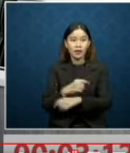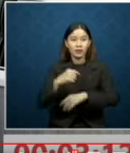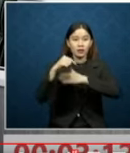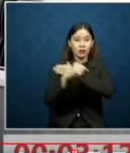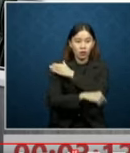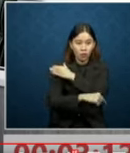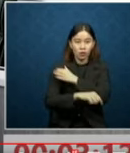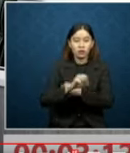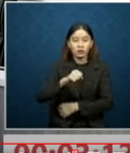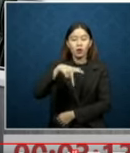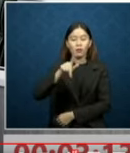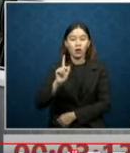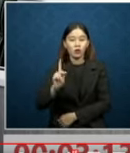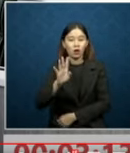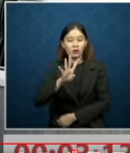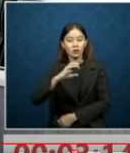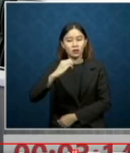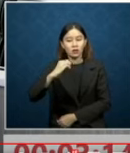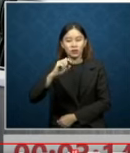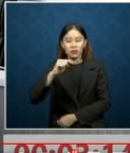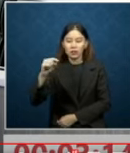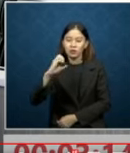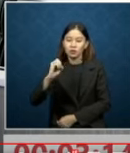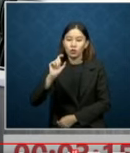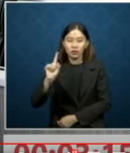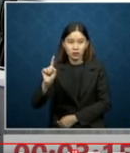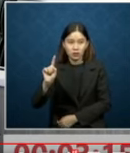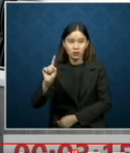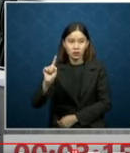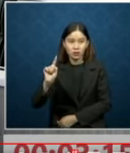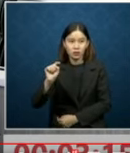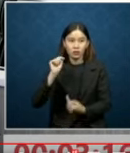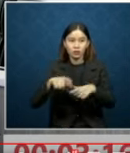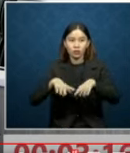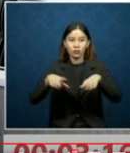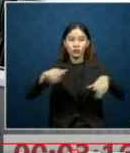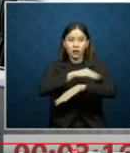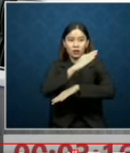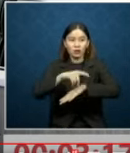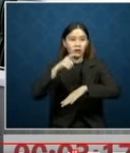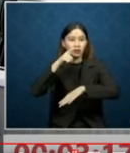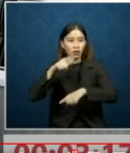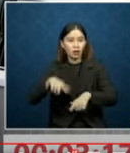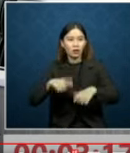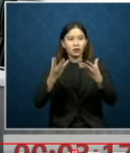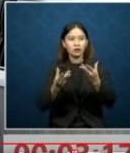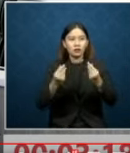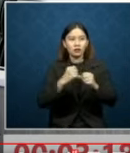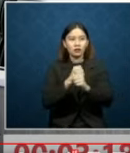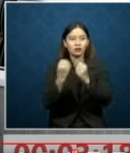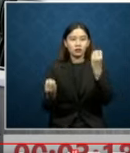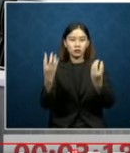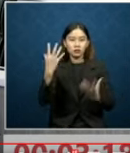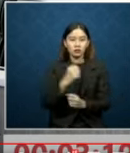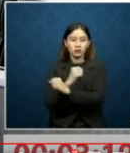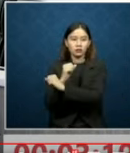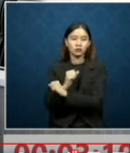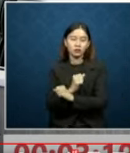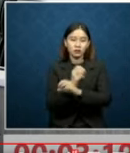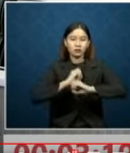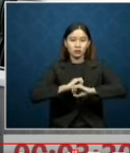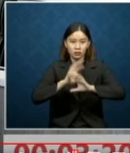จริตออกสปก. 4/01 ทับที่อุทยานแห่งชาติเขาใหญ่ที่ดินป่าสงวนแห่งชาติอย่างเป็นรูปธรร